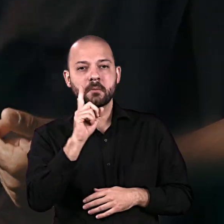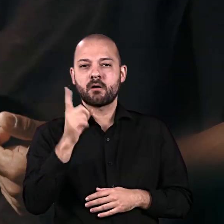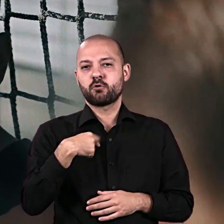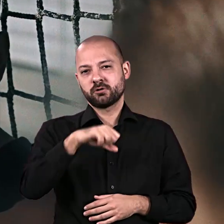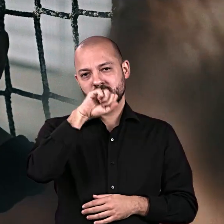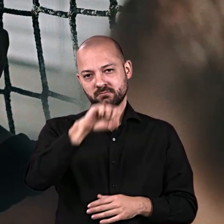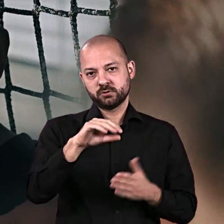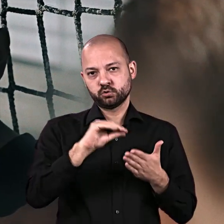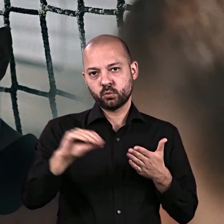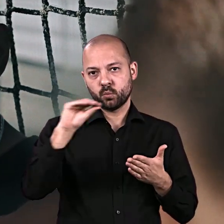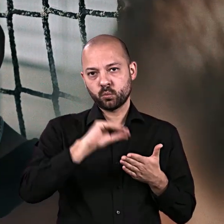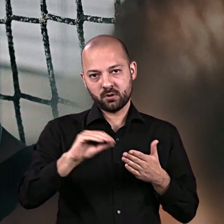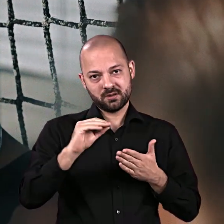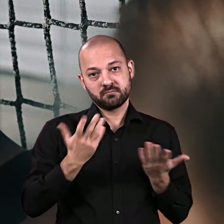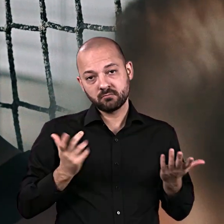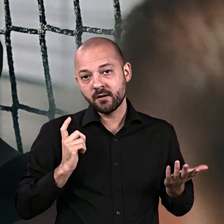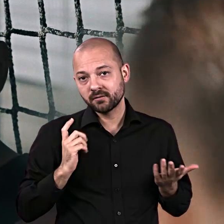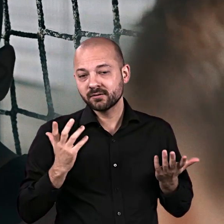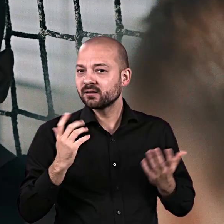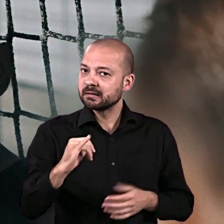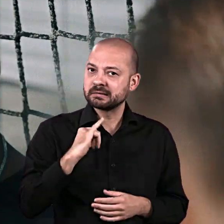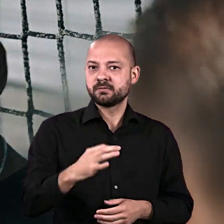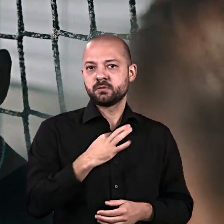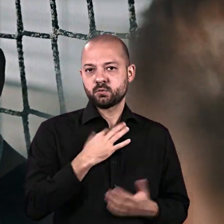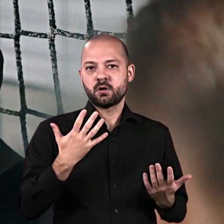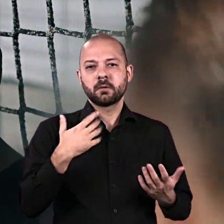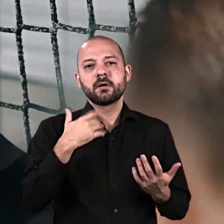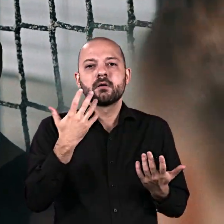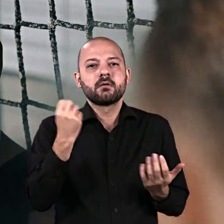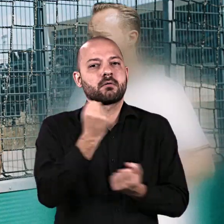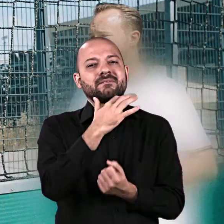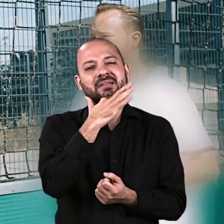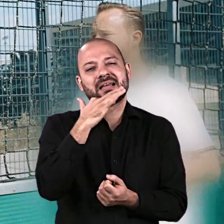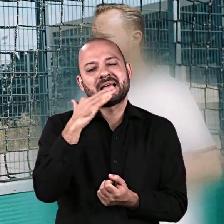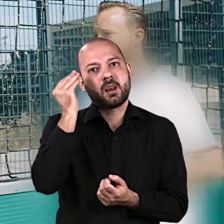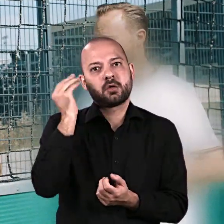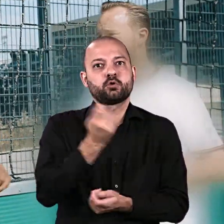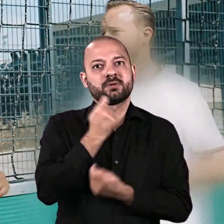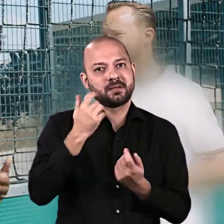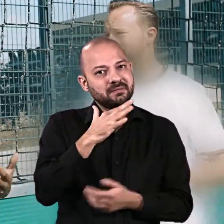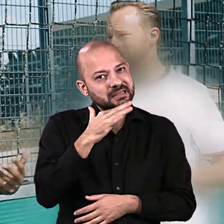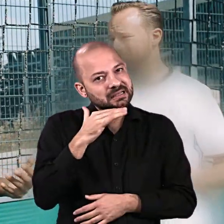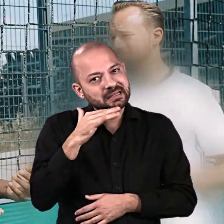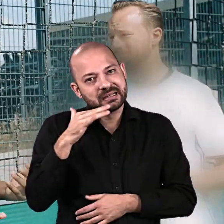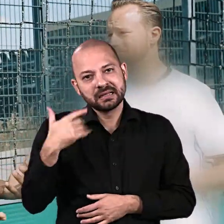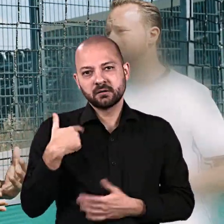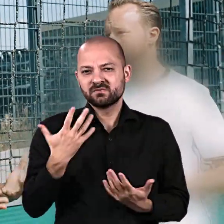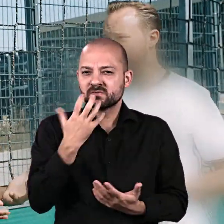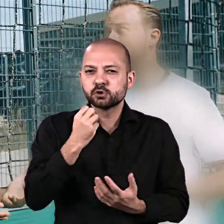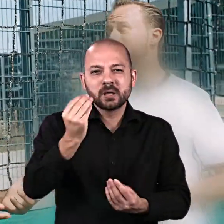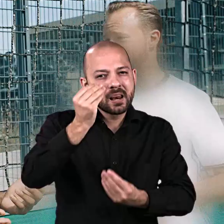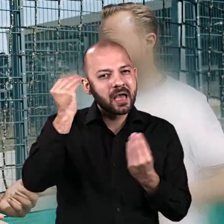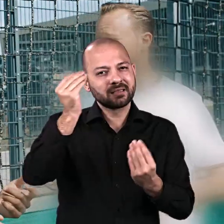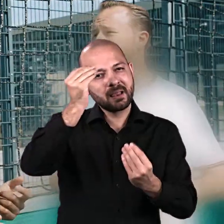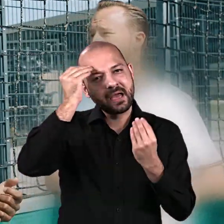ich mag Fußball. Mhm. Ich mag auch Schule eigentlich. Schule hat mich sehr interessiert, weil ich habe übertrieben viel